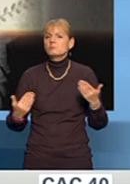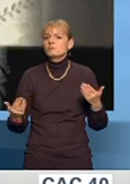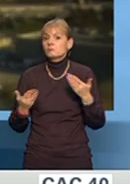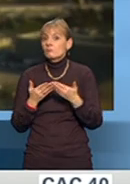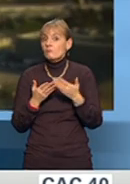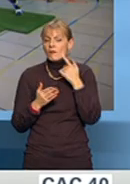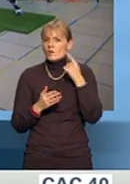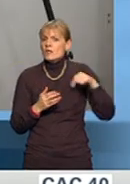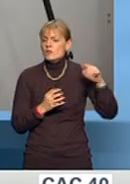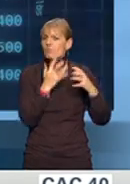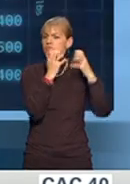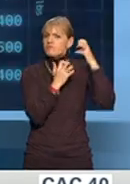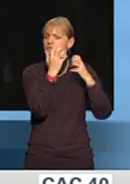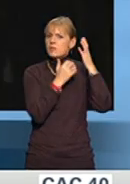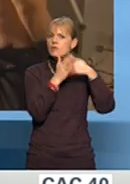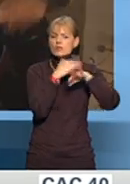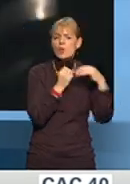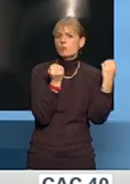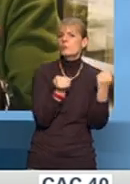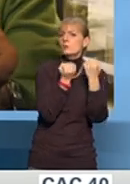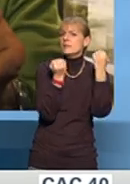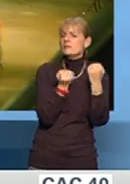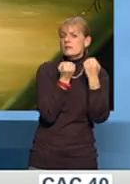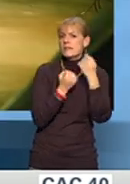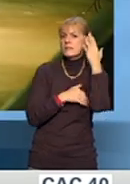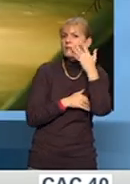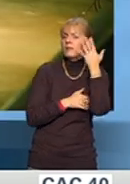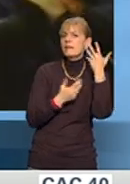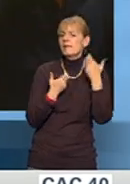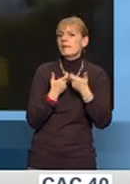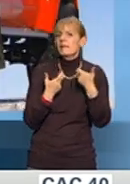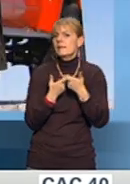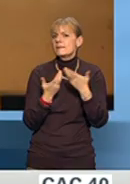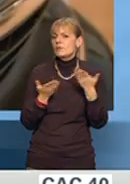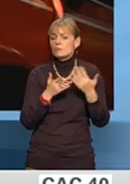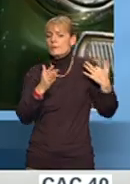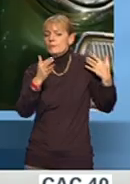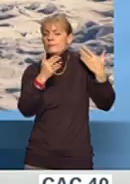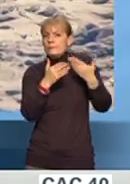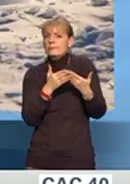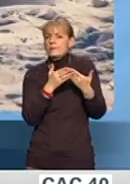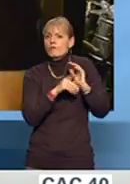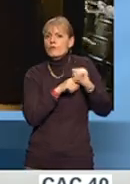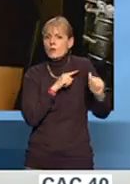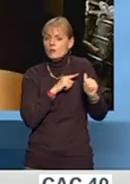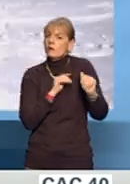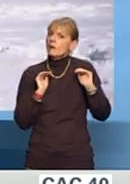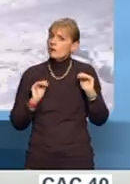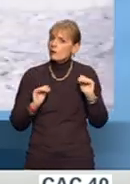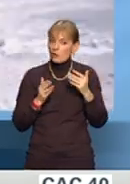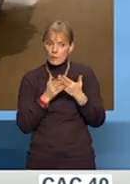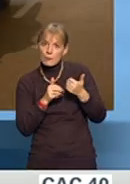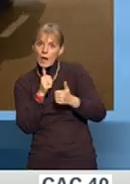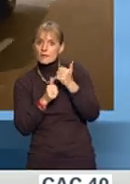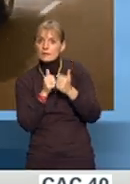sont élevées au niveau du marché publicitaire. Certains étaient un petit peu inquiets, notamment les acteurs historiques. C'est quand même un sacré